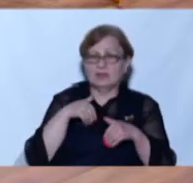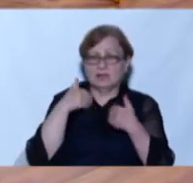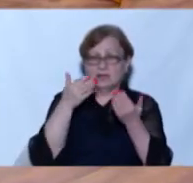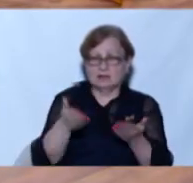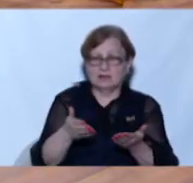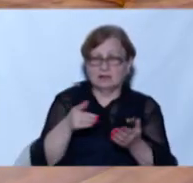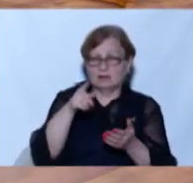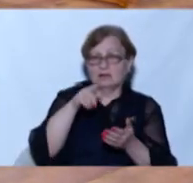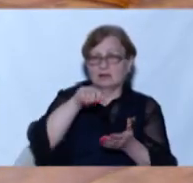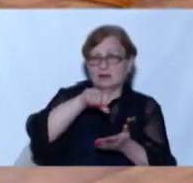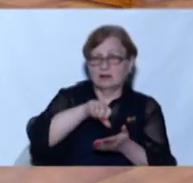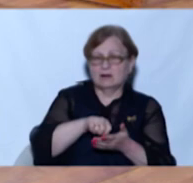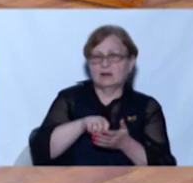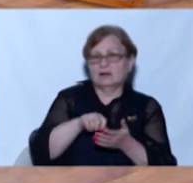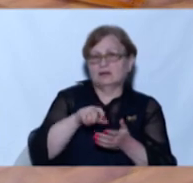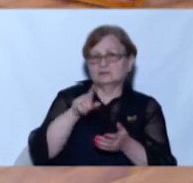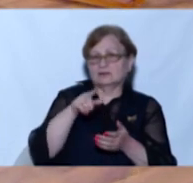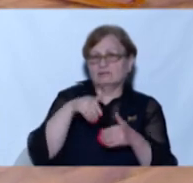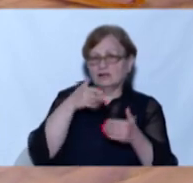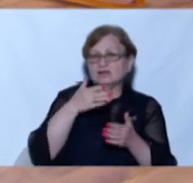გახდეთ ნიკო ლორთქიფანიძის მკითხველები.